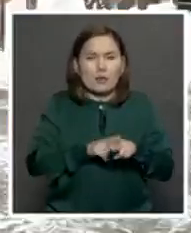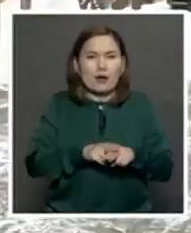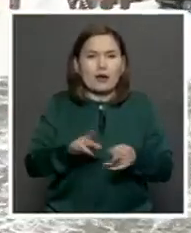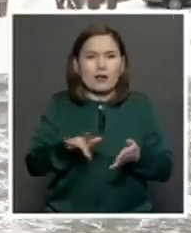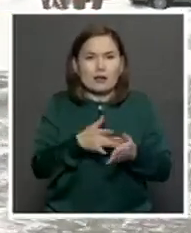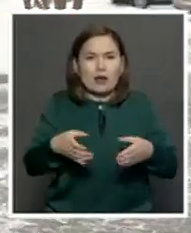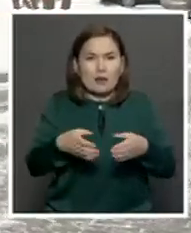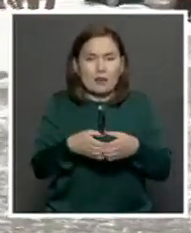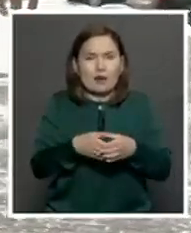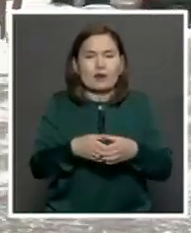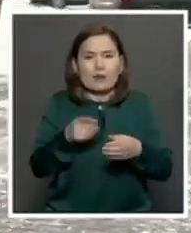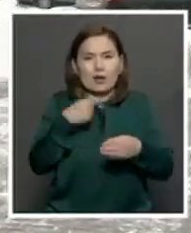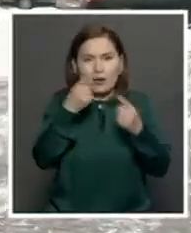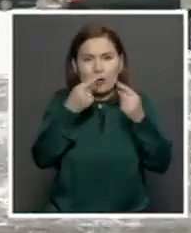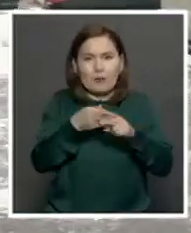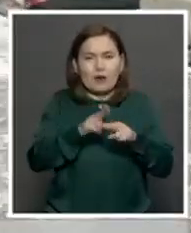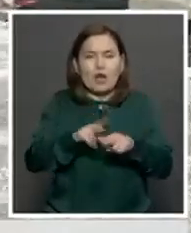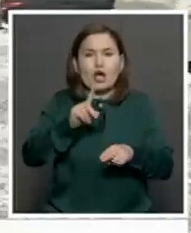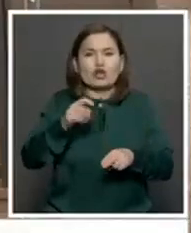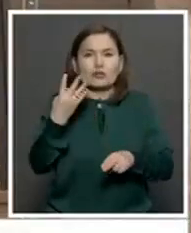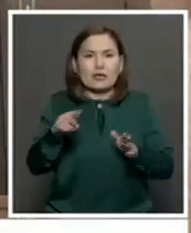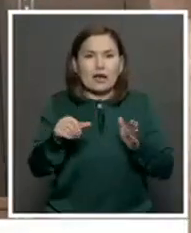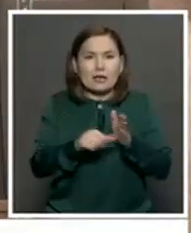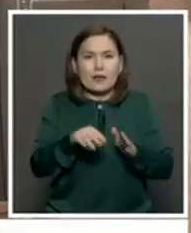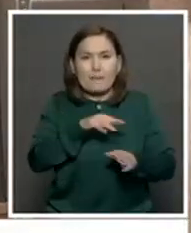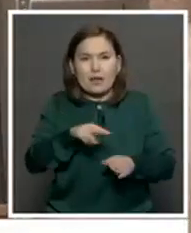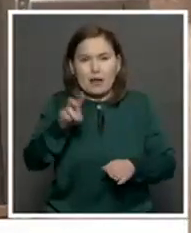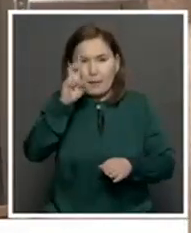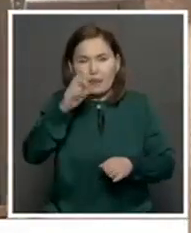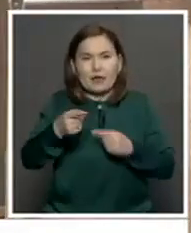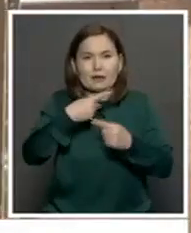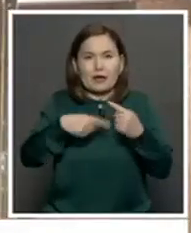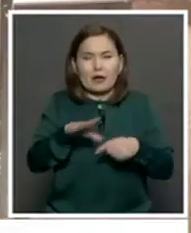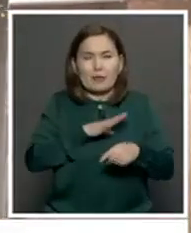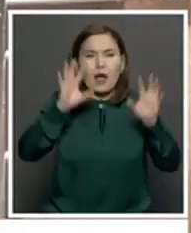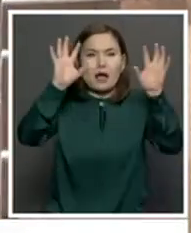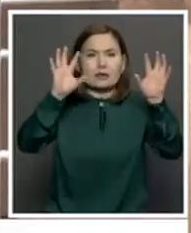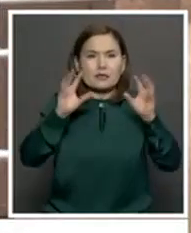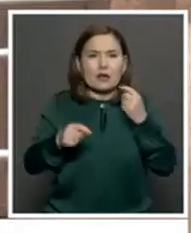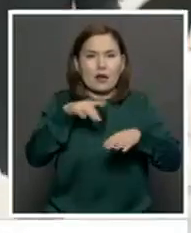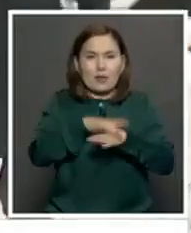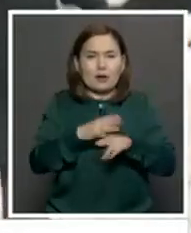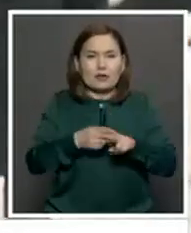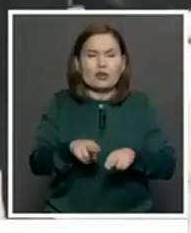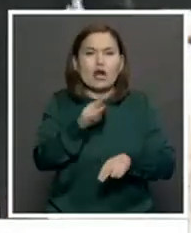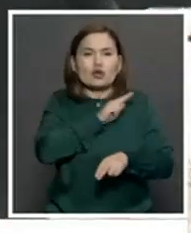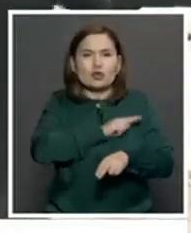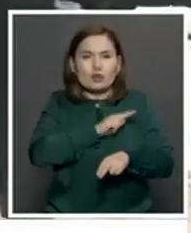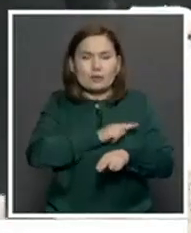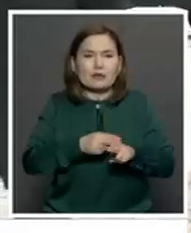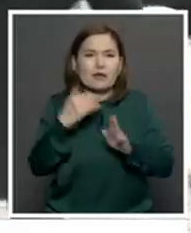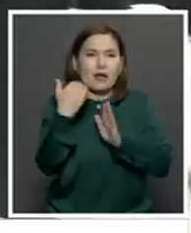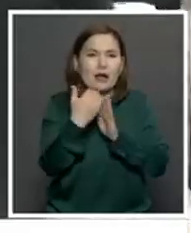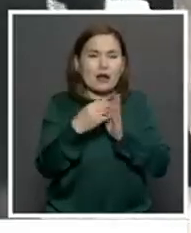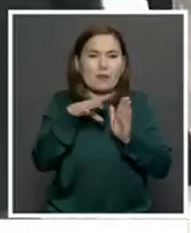өкілдері мәлімдеді. Қазір бұл қаражаттың 146 миллиард теңгесі мемлекетке қайтарылды. Заң бұзушылықтар әсіресе жұмыспен қамту жол